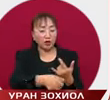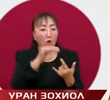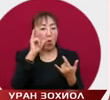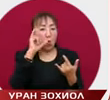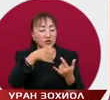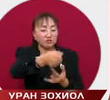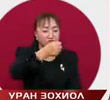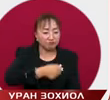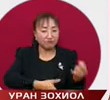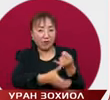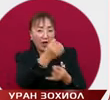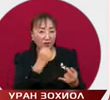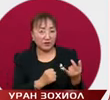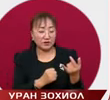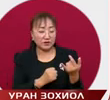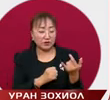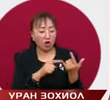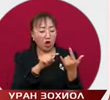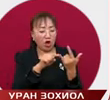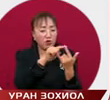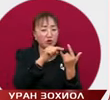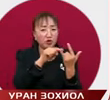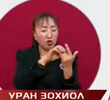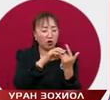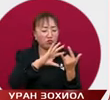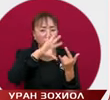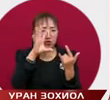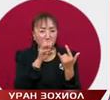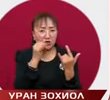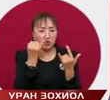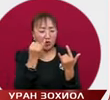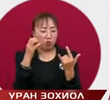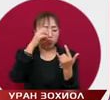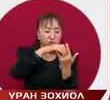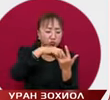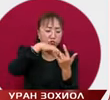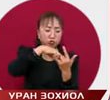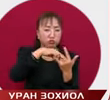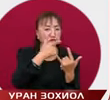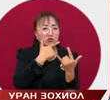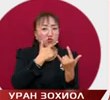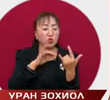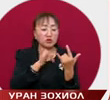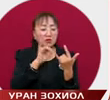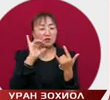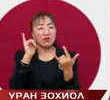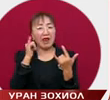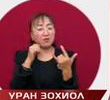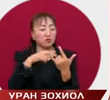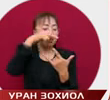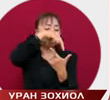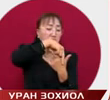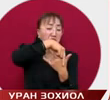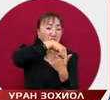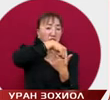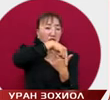мөн хоёр бүхнийхэн хооронд бүгдээрээ багтахгүй болохоор зарим нь хүзүүн дээр нь мордож хамгийн